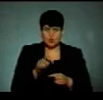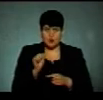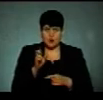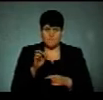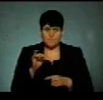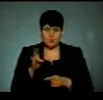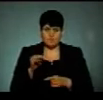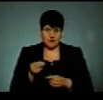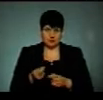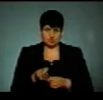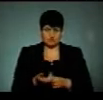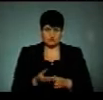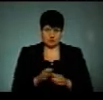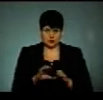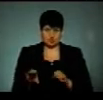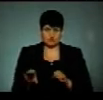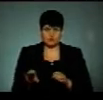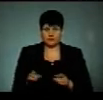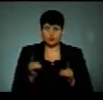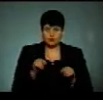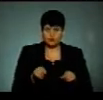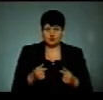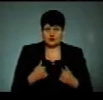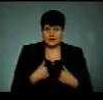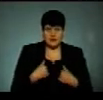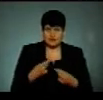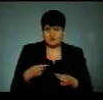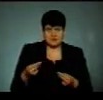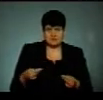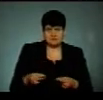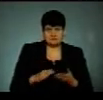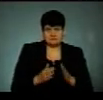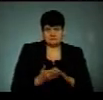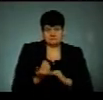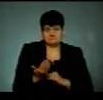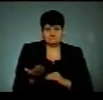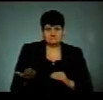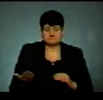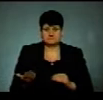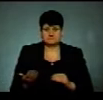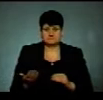за газову трубу. Бо тому що я не укладала ніяких угод.